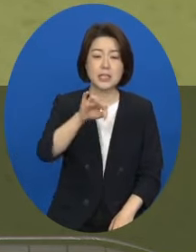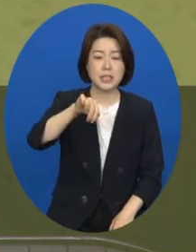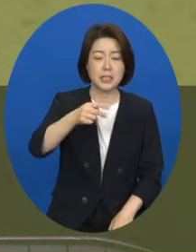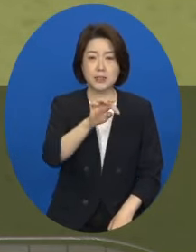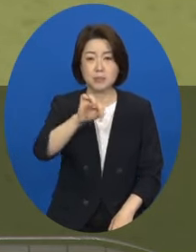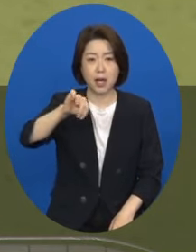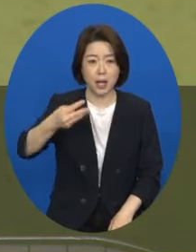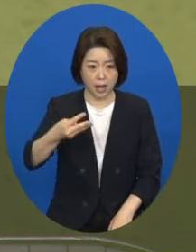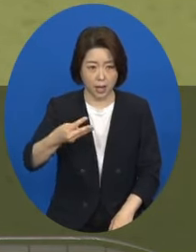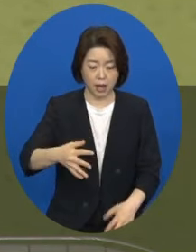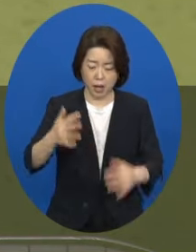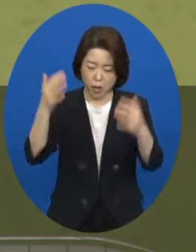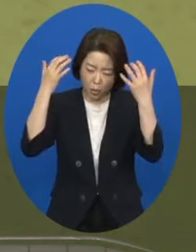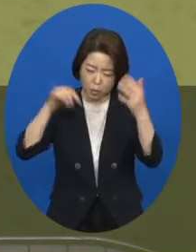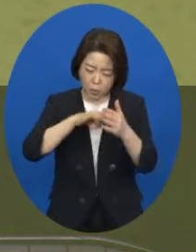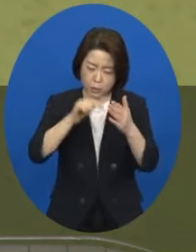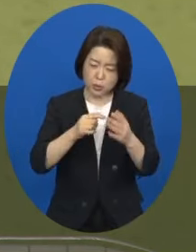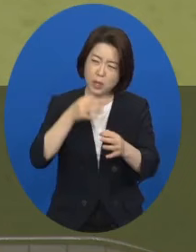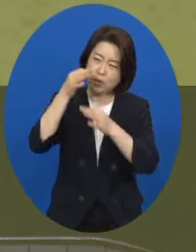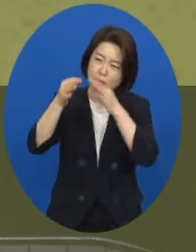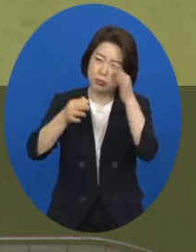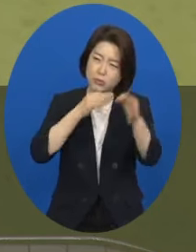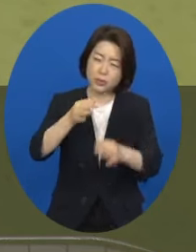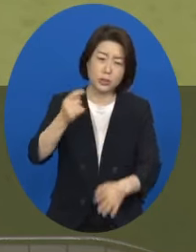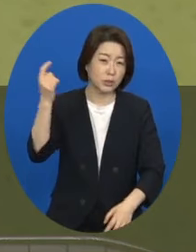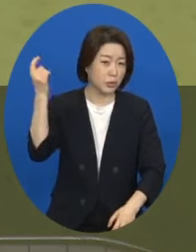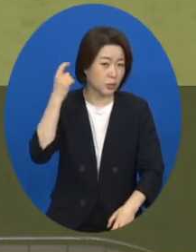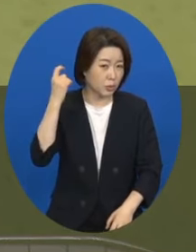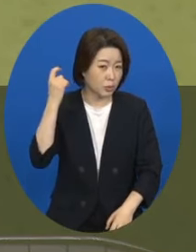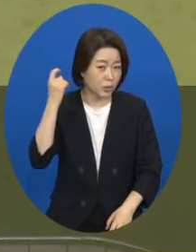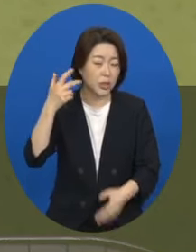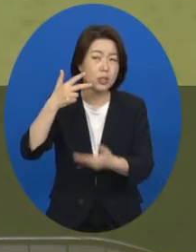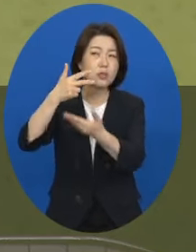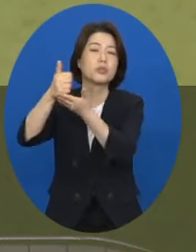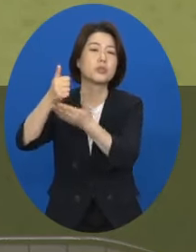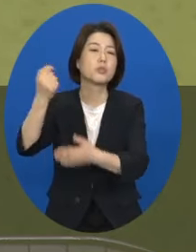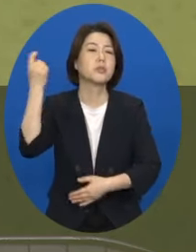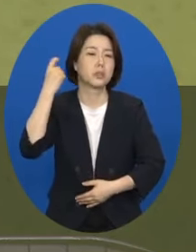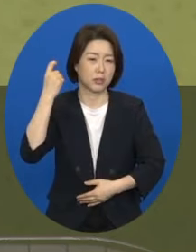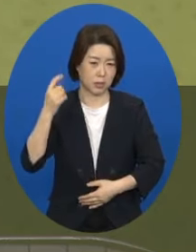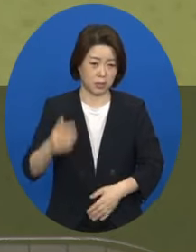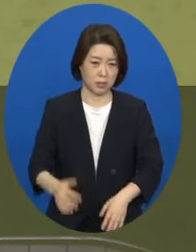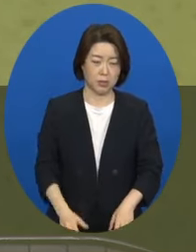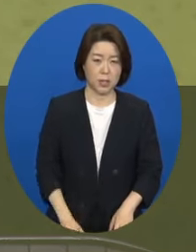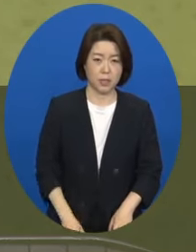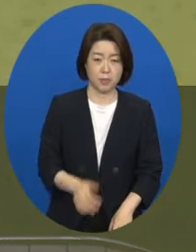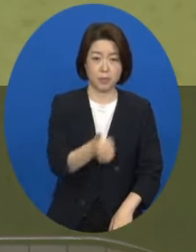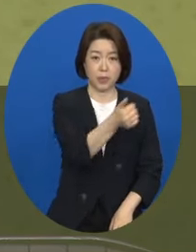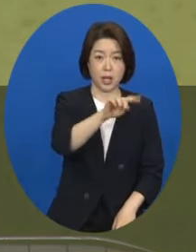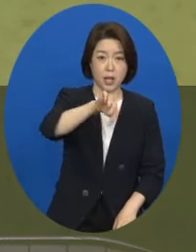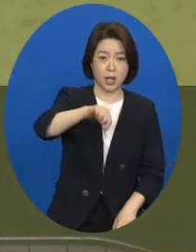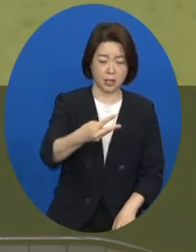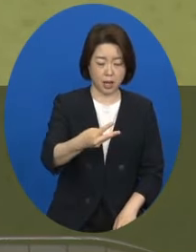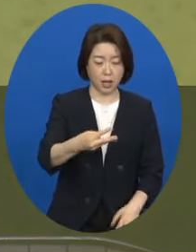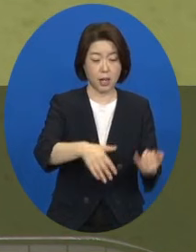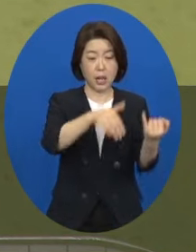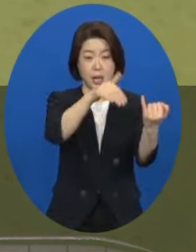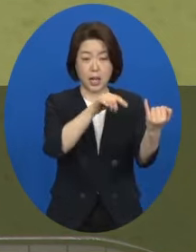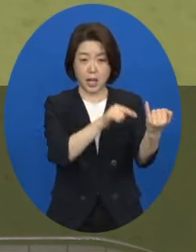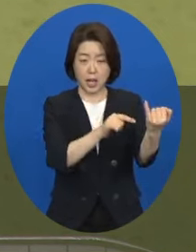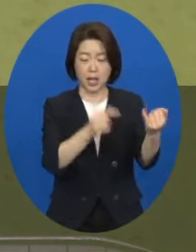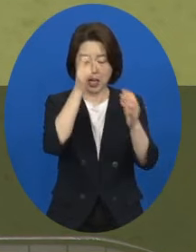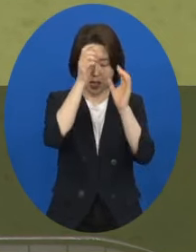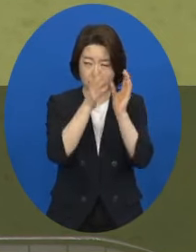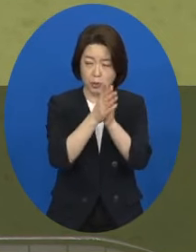고통 가운데 부르짖는 소리를 누가 들으셨어요? 주님께서 들으셨기 때문이다. 하갈의 기도도 하나님이